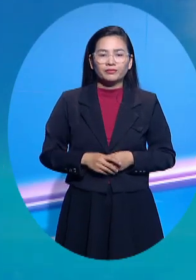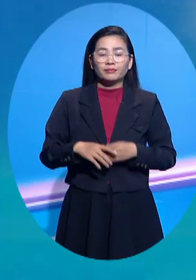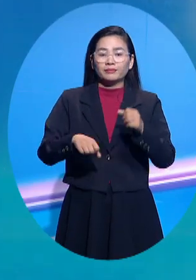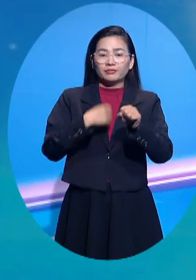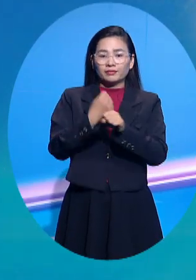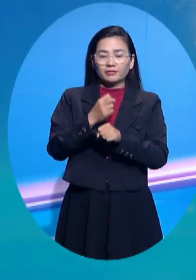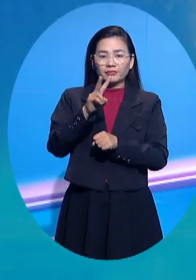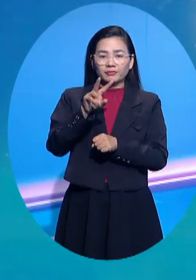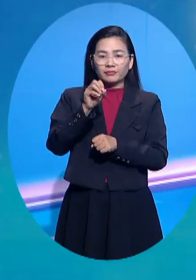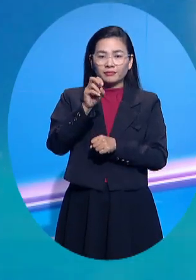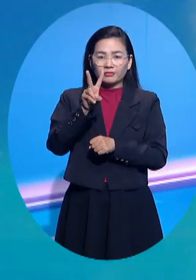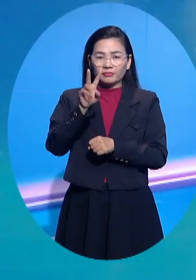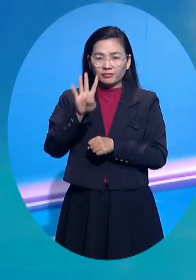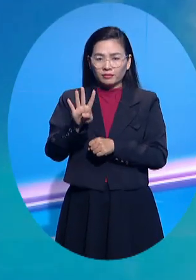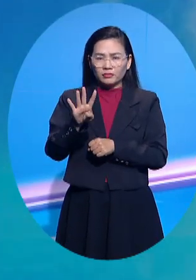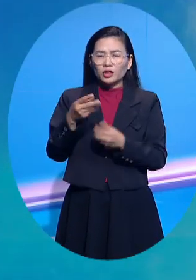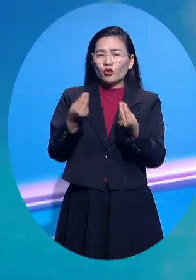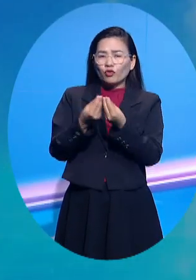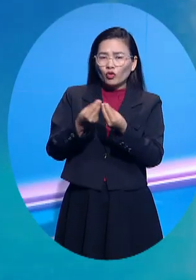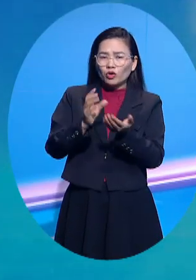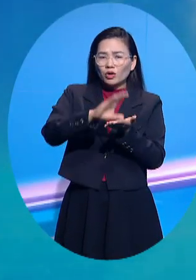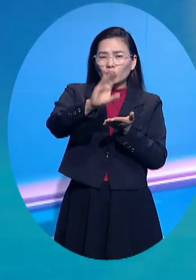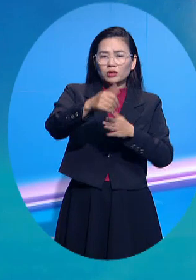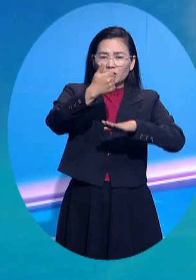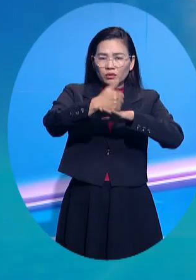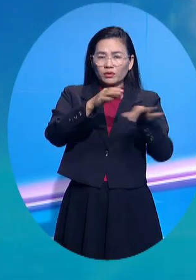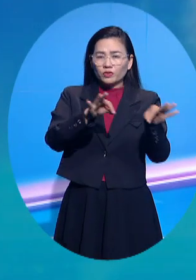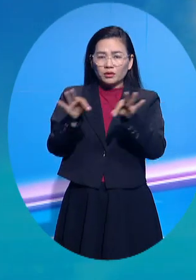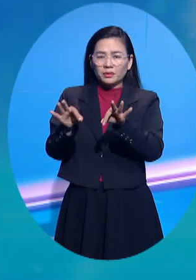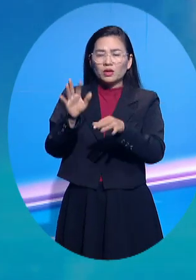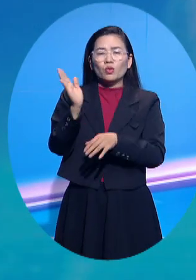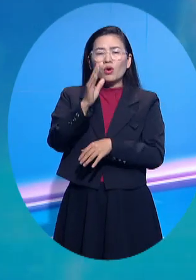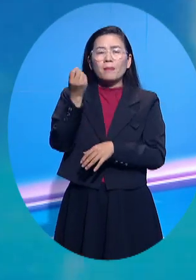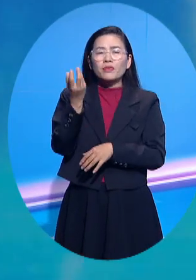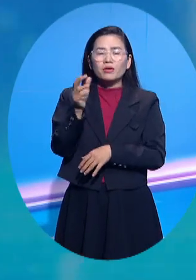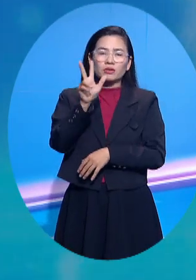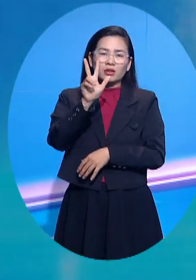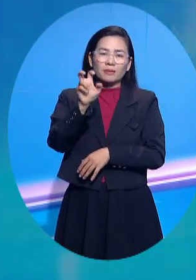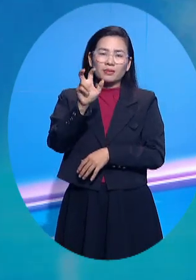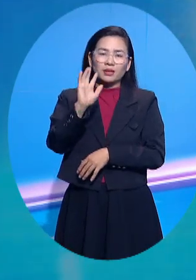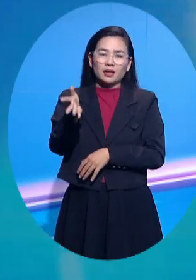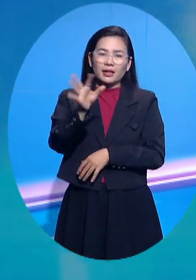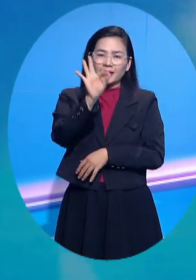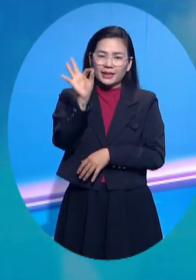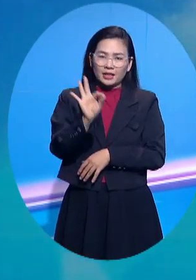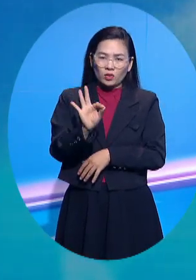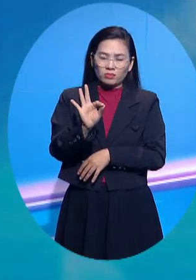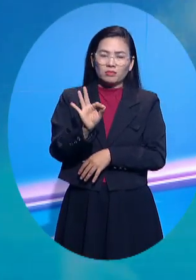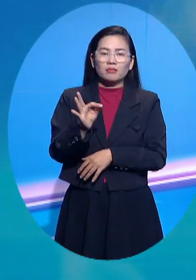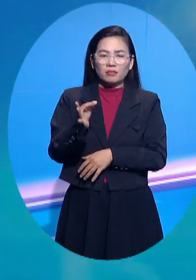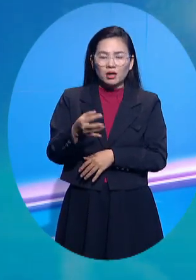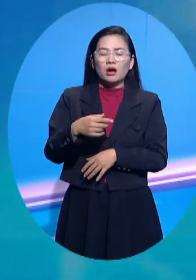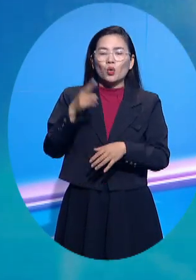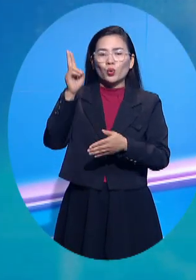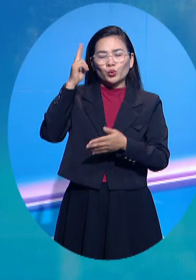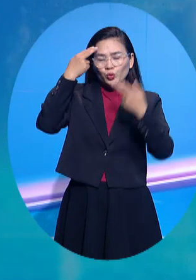năm 2024 vốn đầu tư công của thành phố Hồ Chí Minh được giao thực hiện khoảng gần 80.000 tỷ đồng mới đề nhất chủ tịch ủy ban dân thành phố Hồ Chí Minh Phan